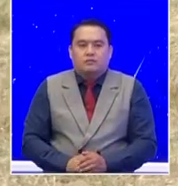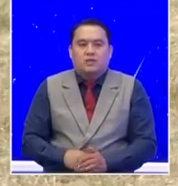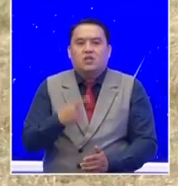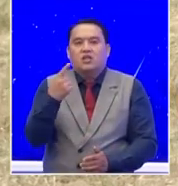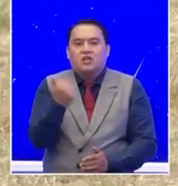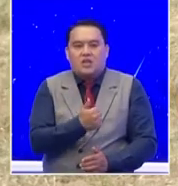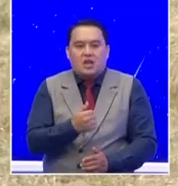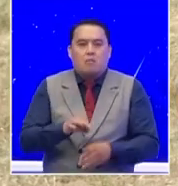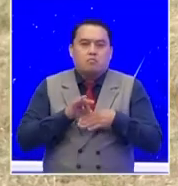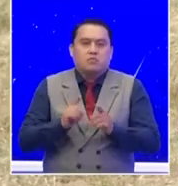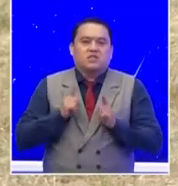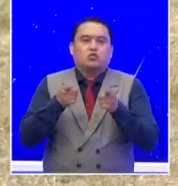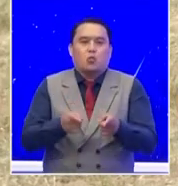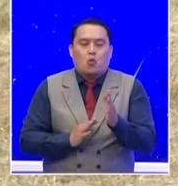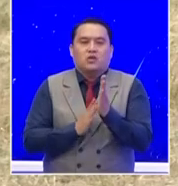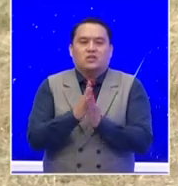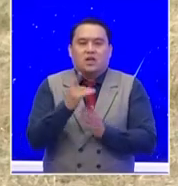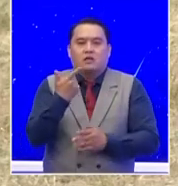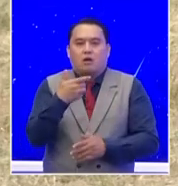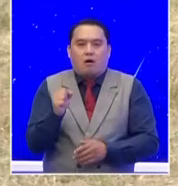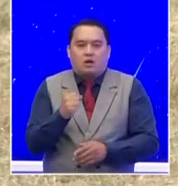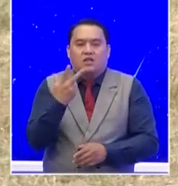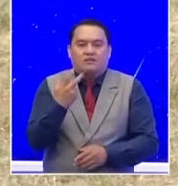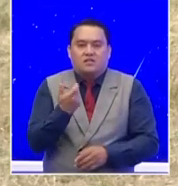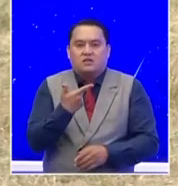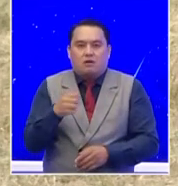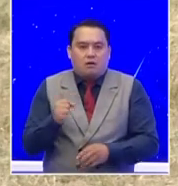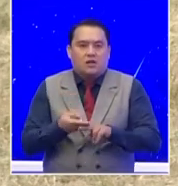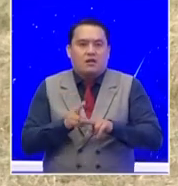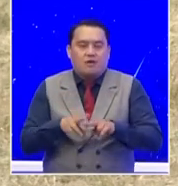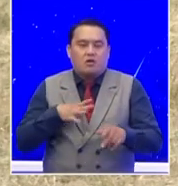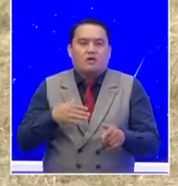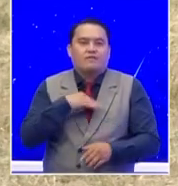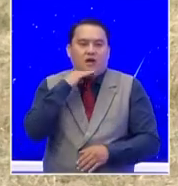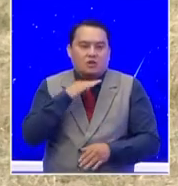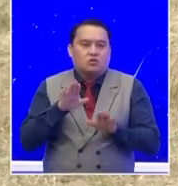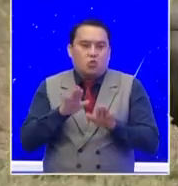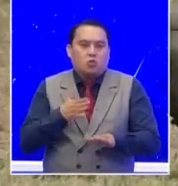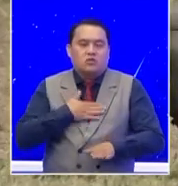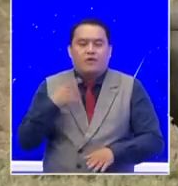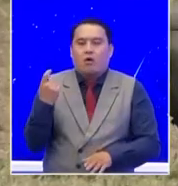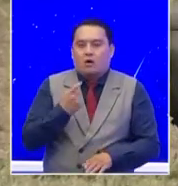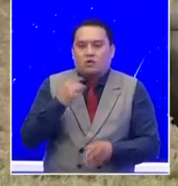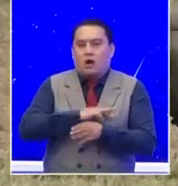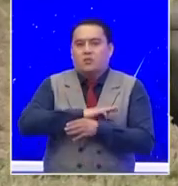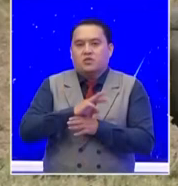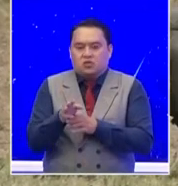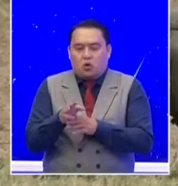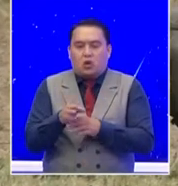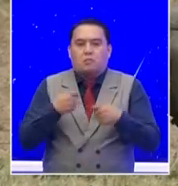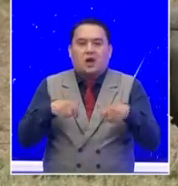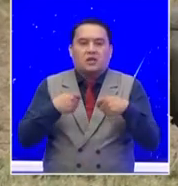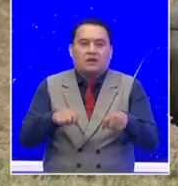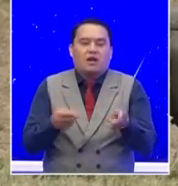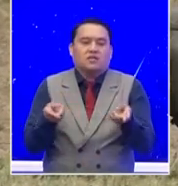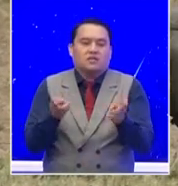неделя прошла как приступили к сенокосу с гектара отвести тюков заготавливаются этого хватит не только свое хозяйство обеспечить но и продать